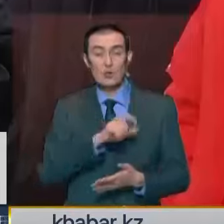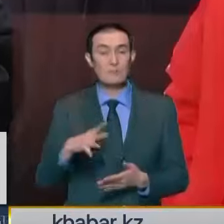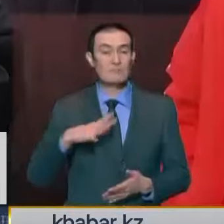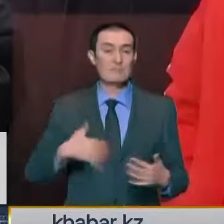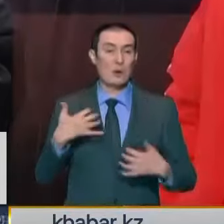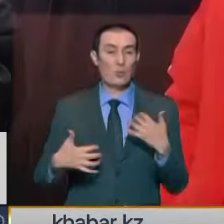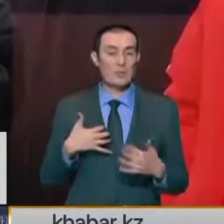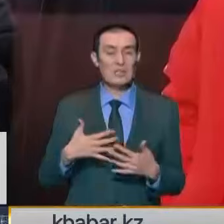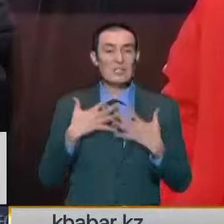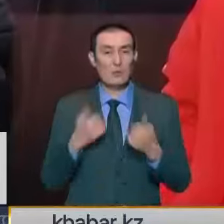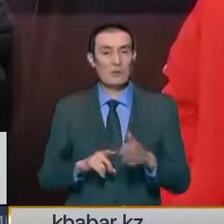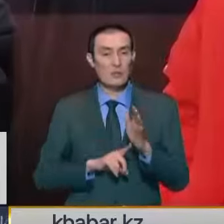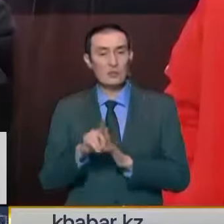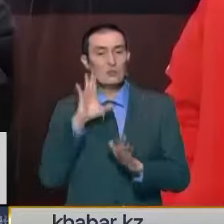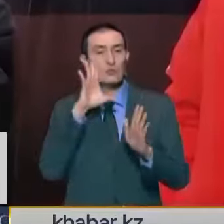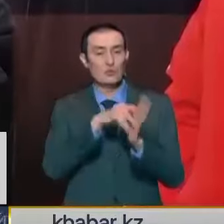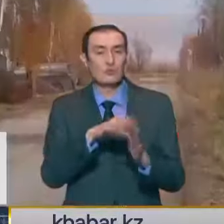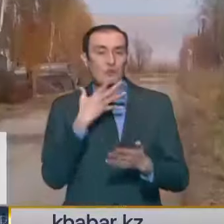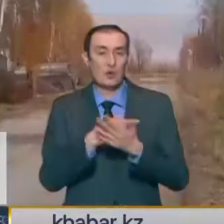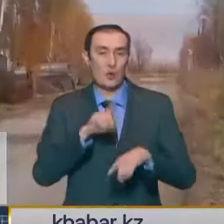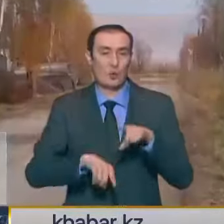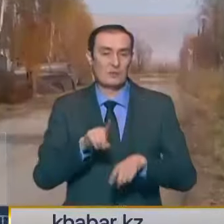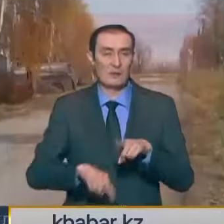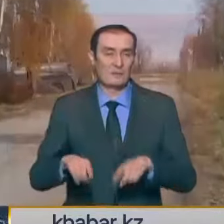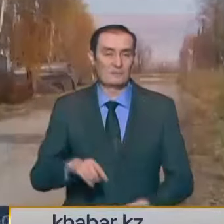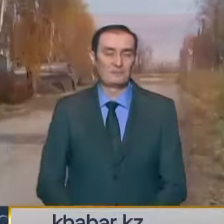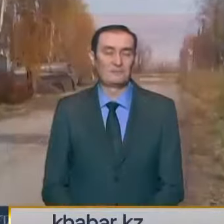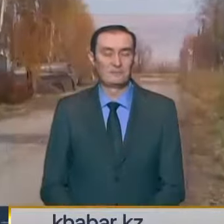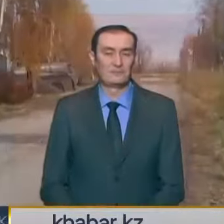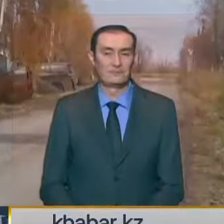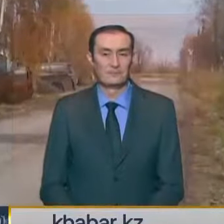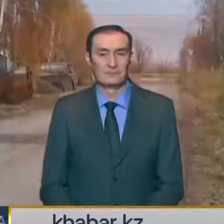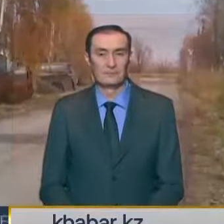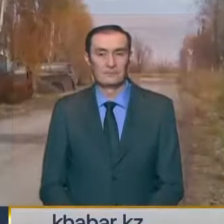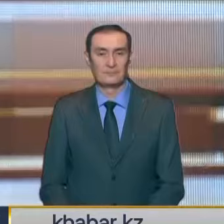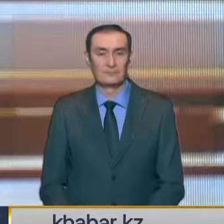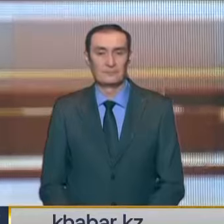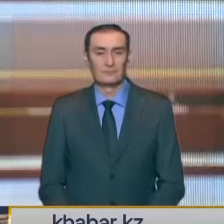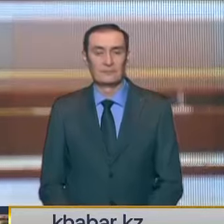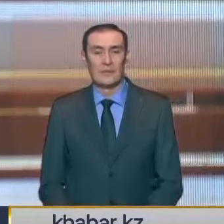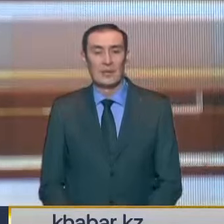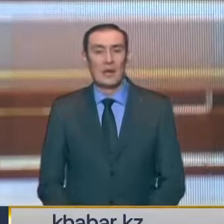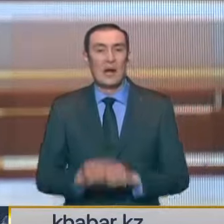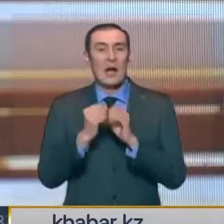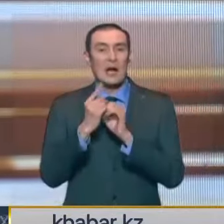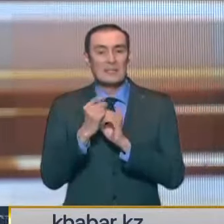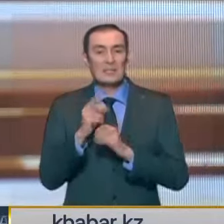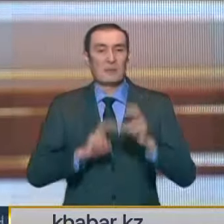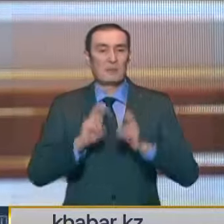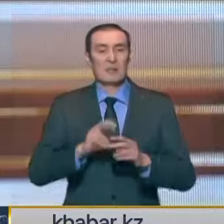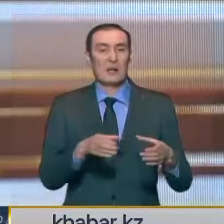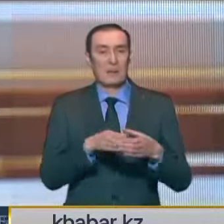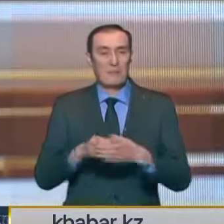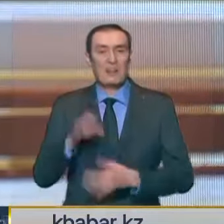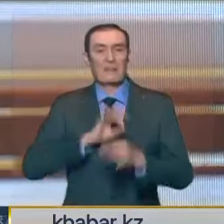беспокоясь за здоровье ночуют у родственников Наталья Волкова кошко з Беков петропак Хабар 11 промышленных предприятий